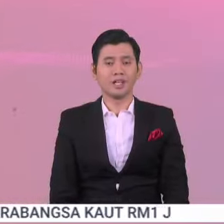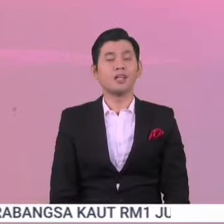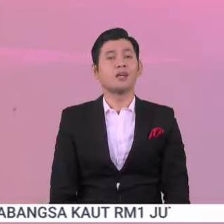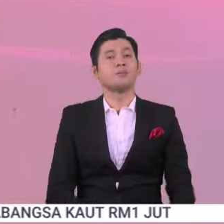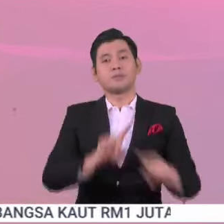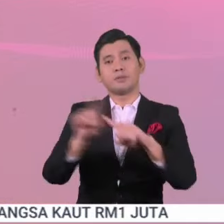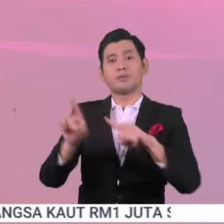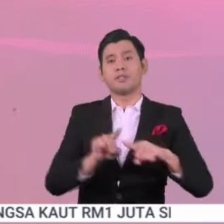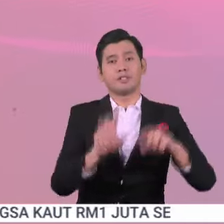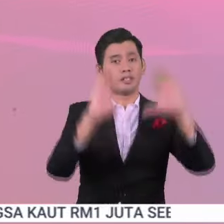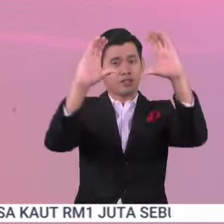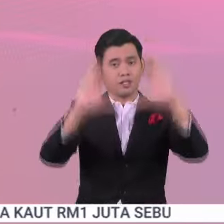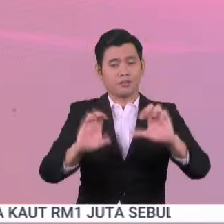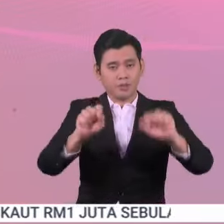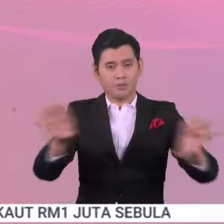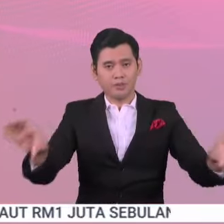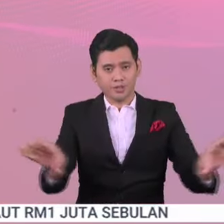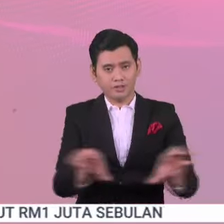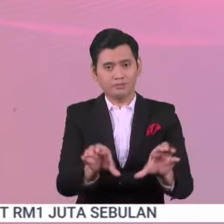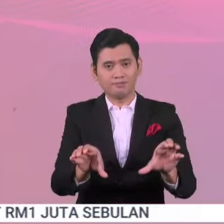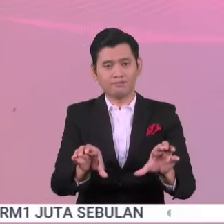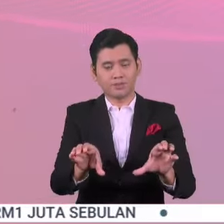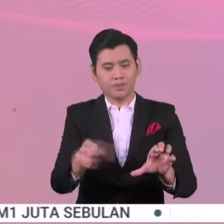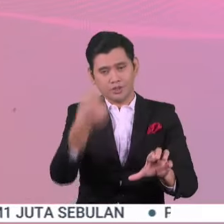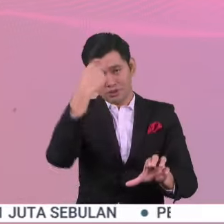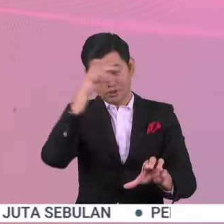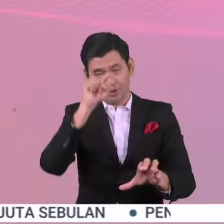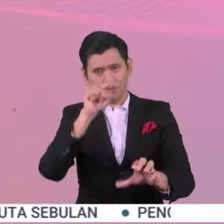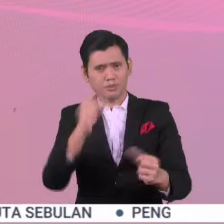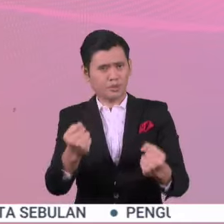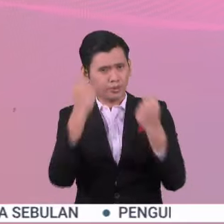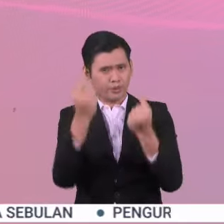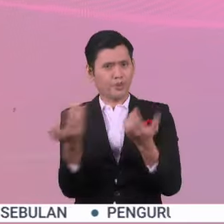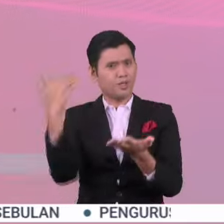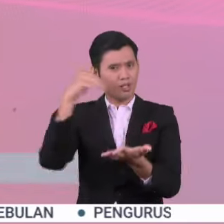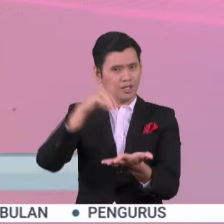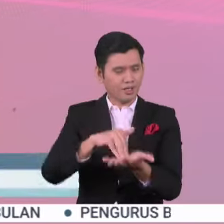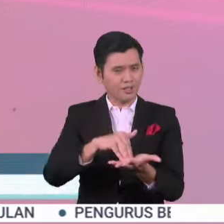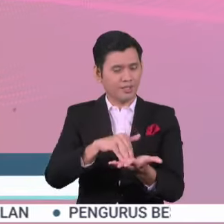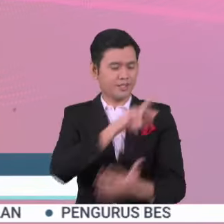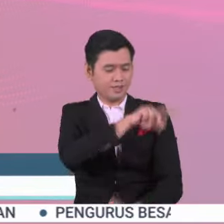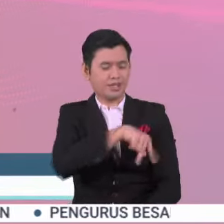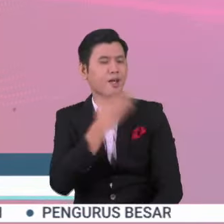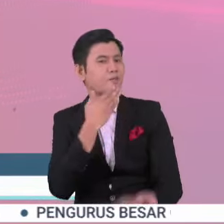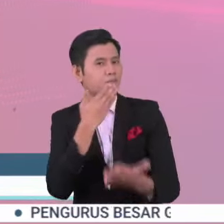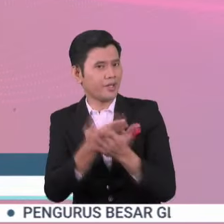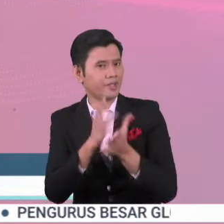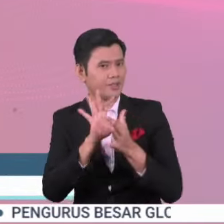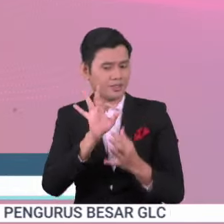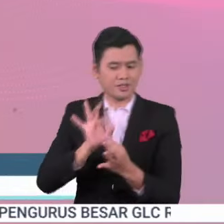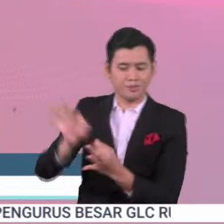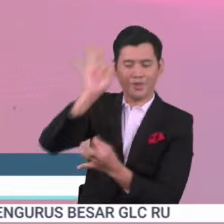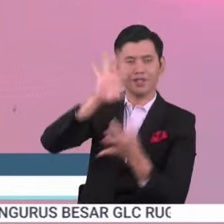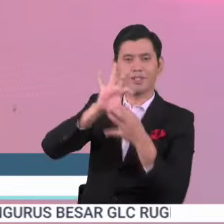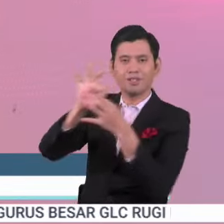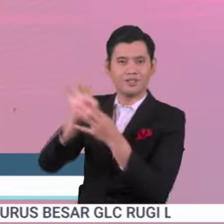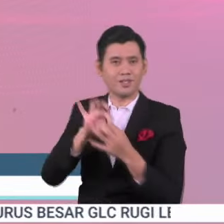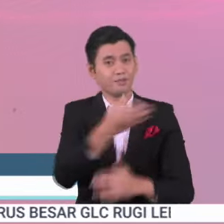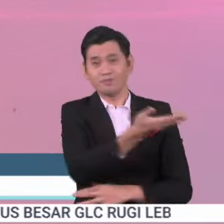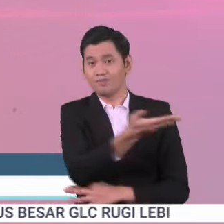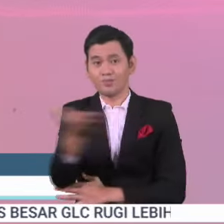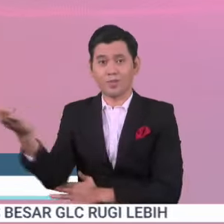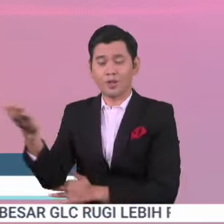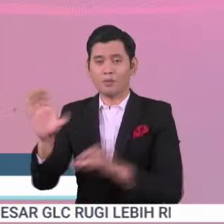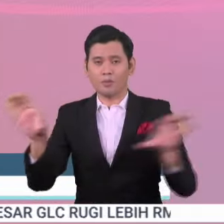pelbagai pendekatan boleh dilaksanakan bagi mengangkat menerap dan memperkukuhkan nilai murni serta semangat kerjasama dalam kalangan masyarakat